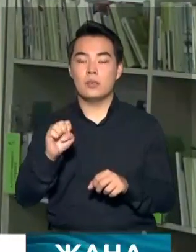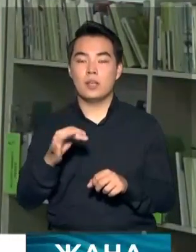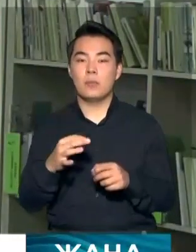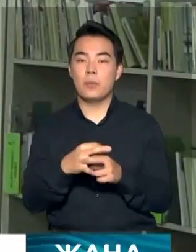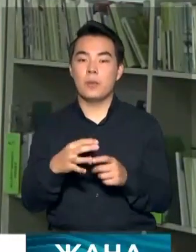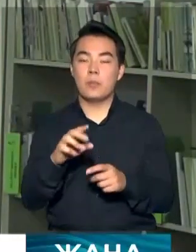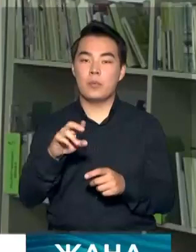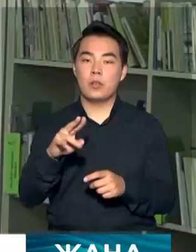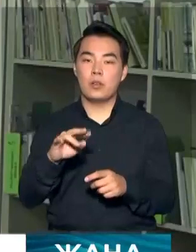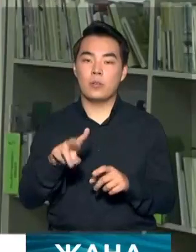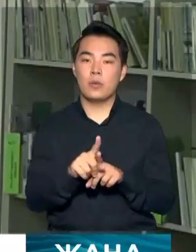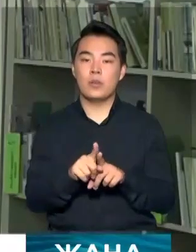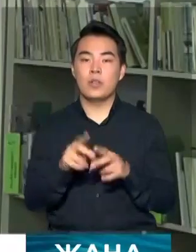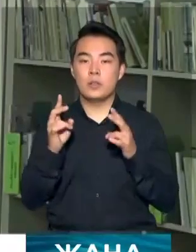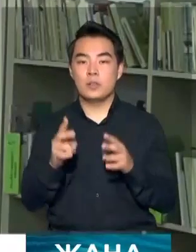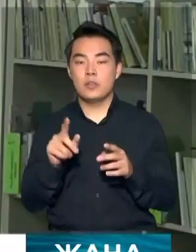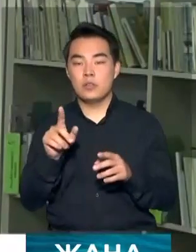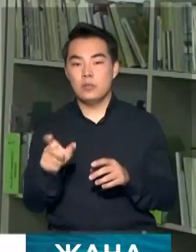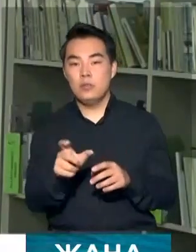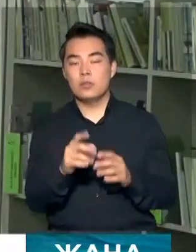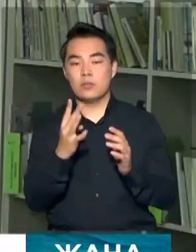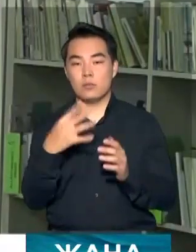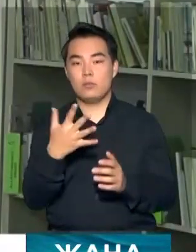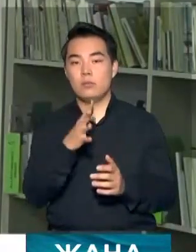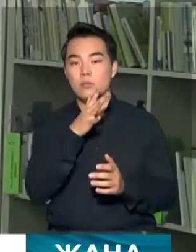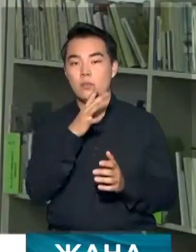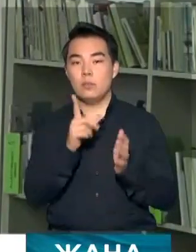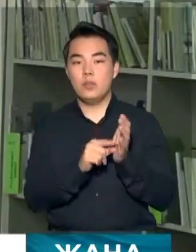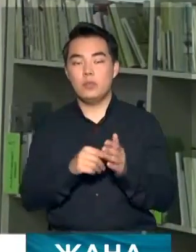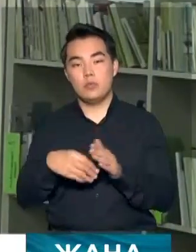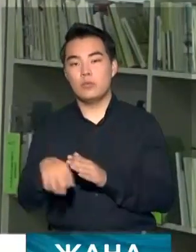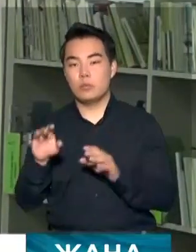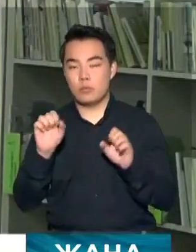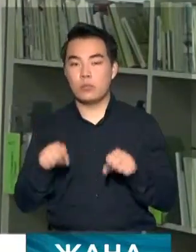полигонында зардап шеккен азаматтар пенсияға 45 жаста шығады азаматшаларым.